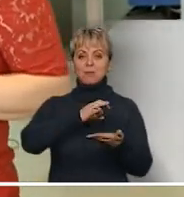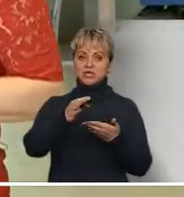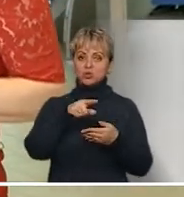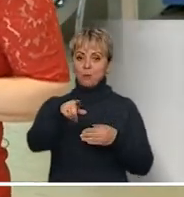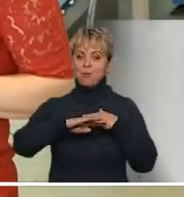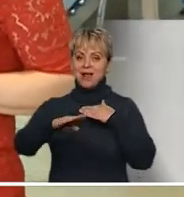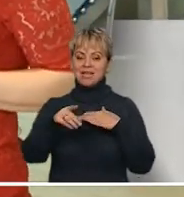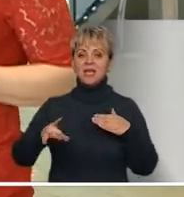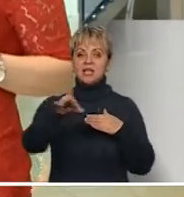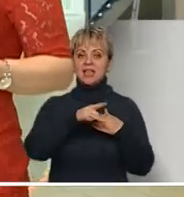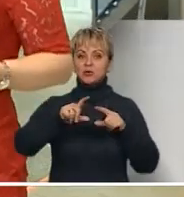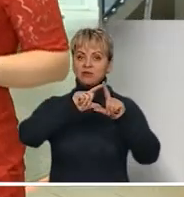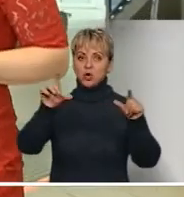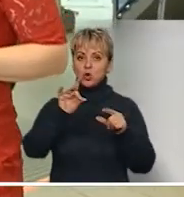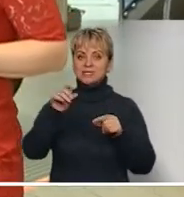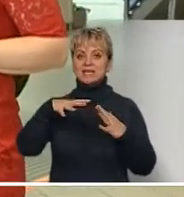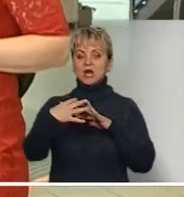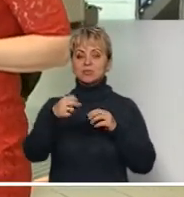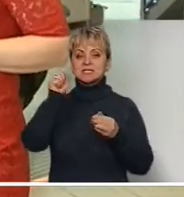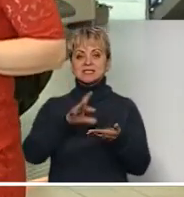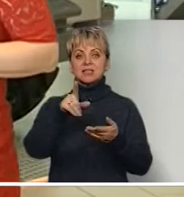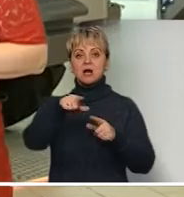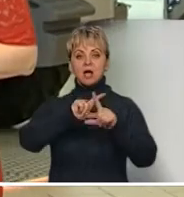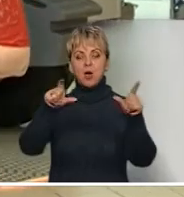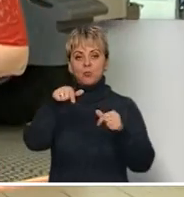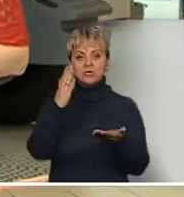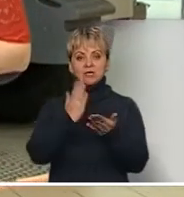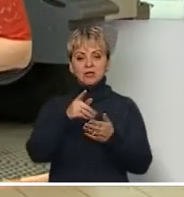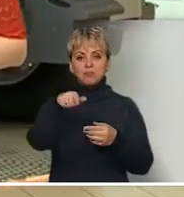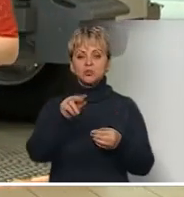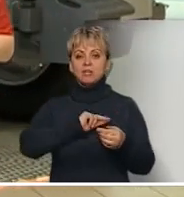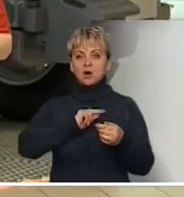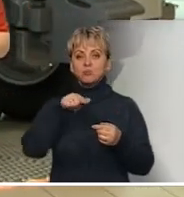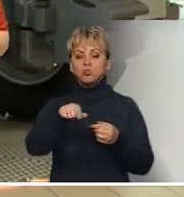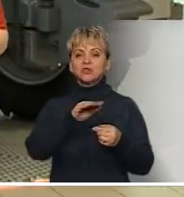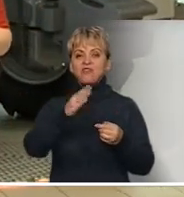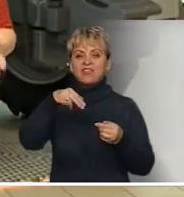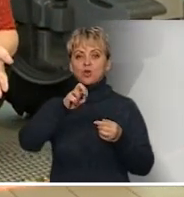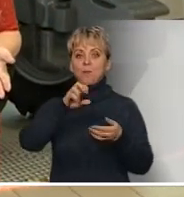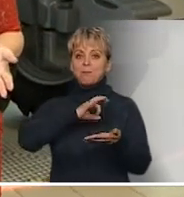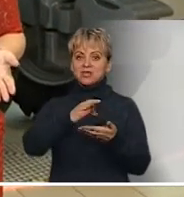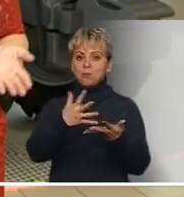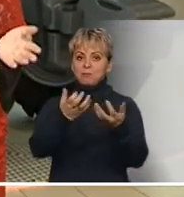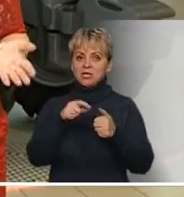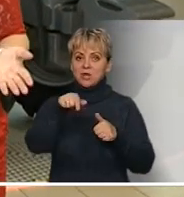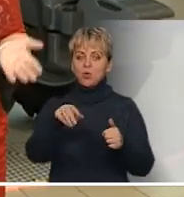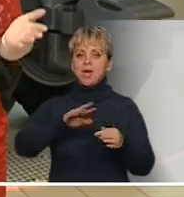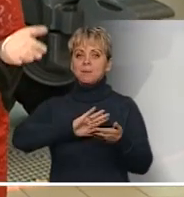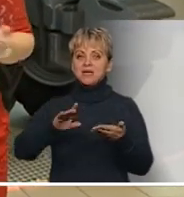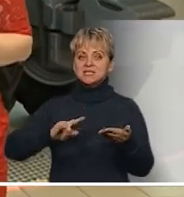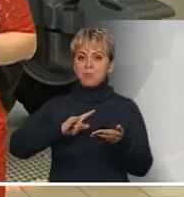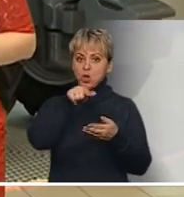методы мониторинга полей. Региональный филиал Россельхозцентра и компания, имеющая наработки фитомониторинга с